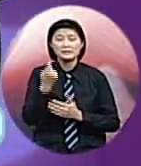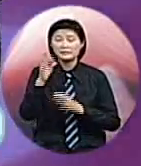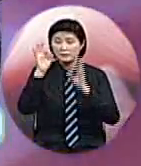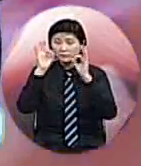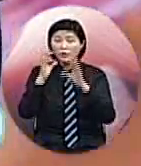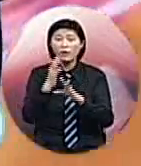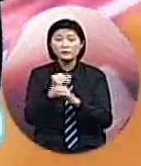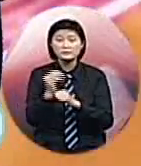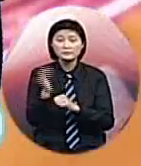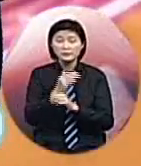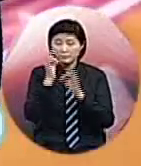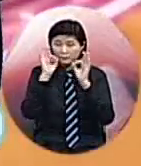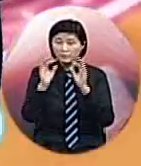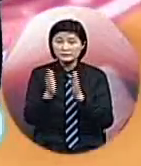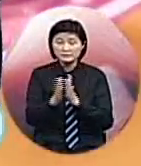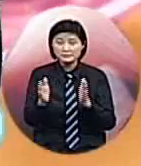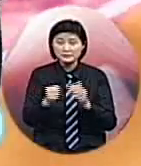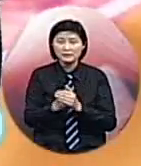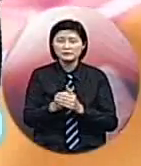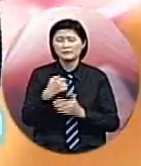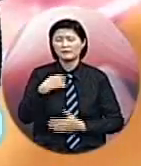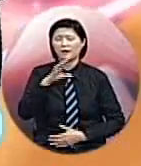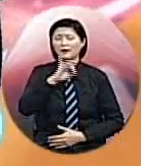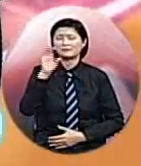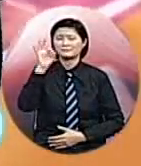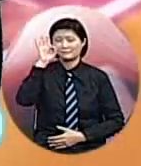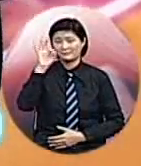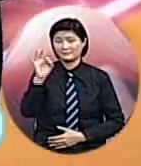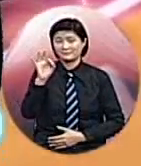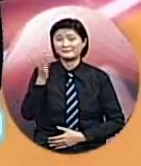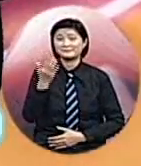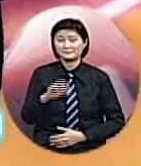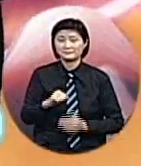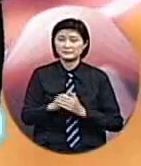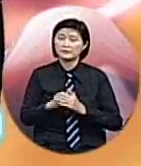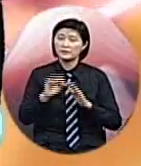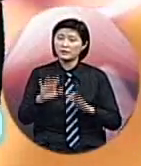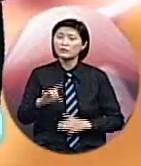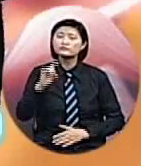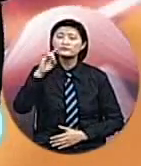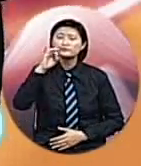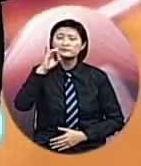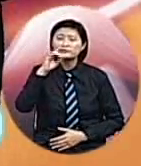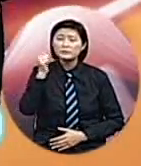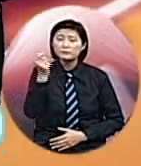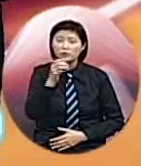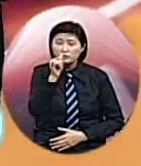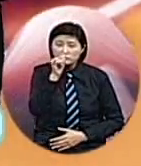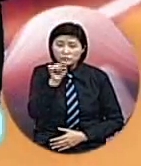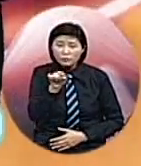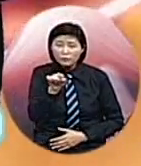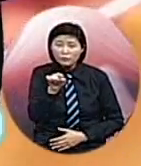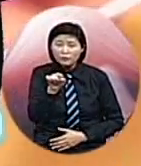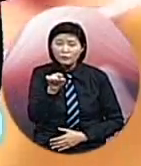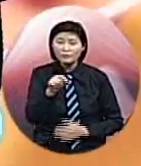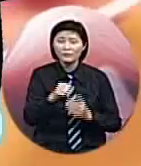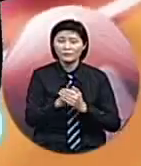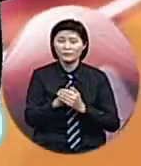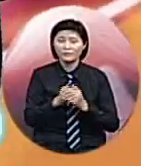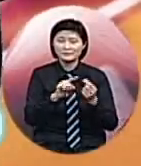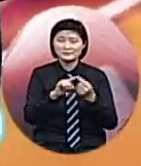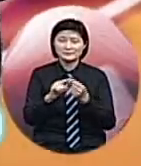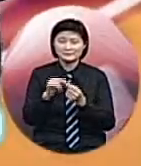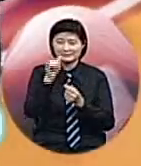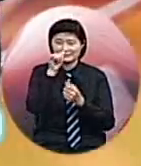되셨어요? 보기는 가끔 보는데. 네. 이건 뭔가 싶어서 전화번호가 있길래 여기 자막에 나오길래.